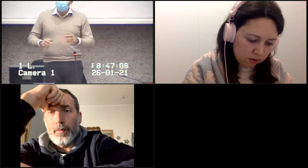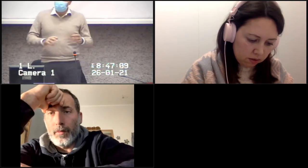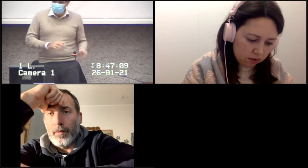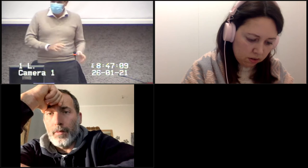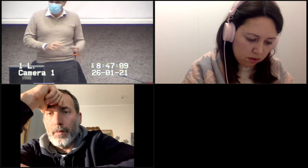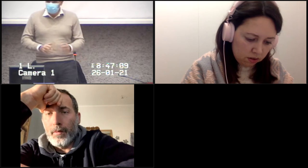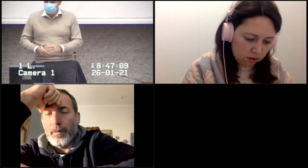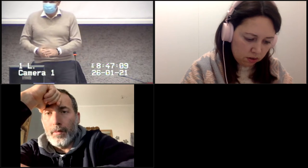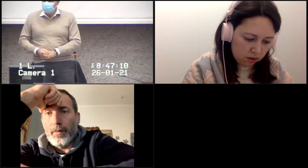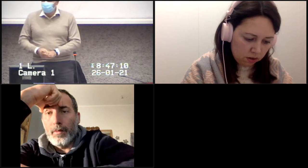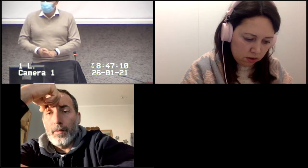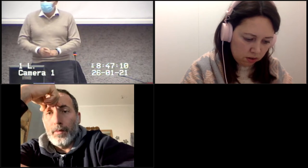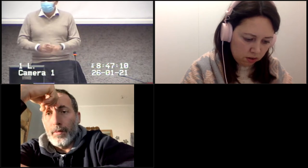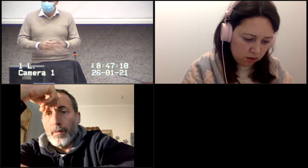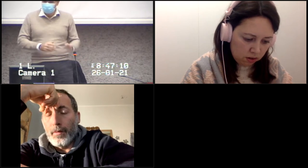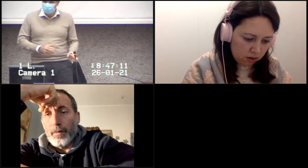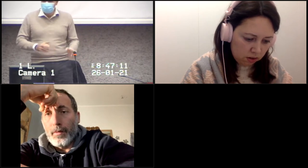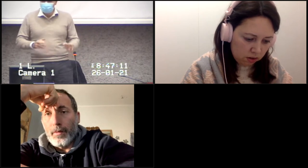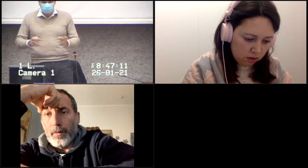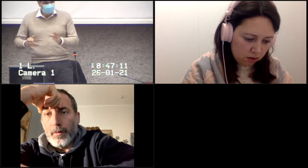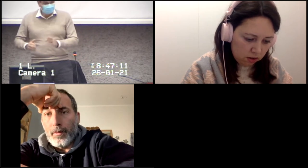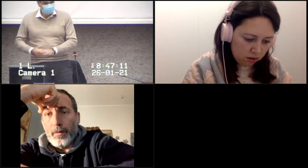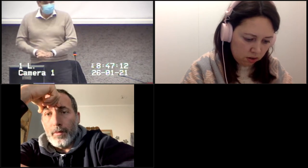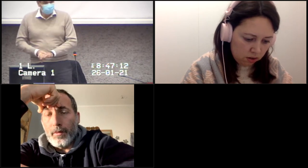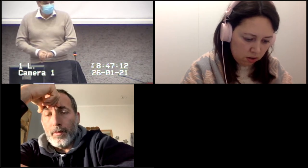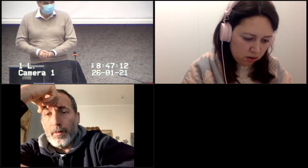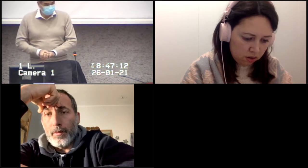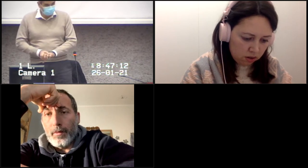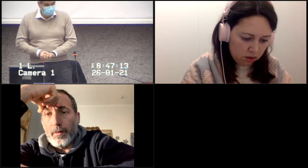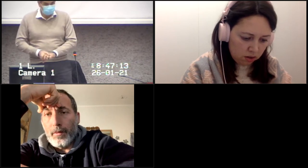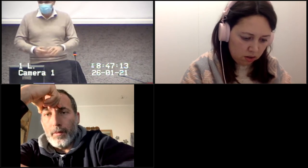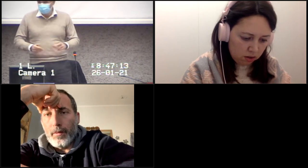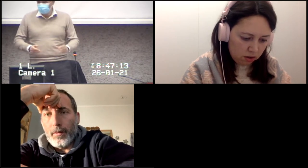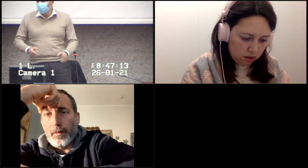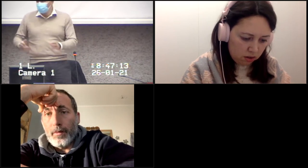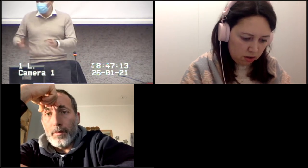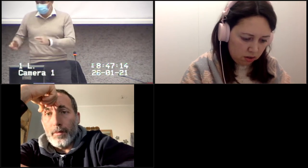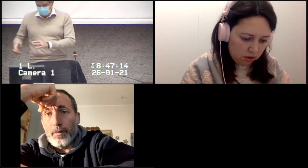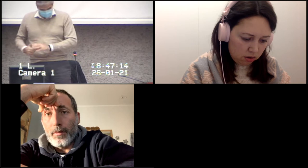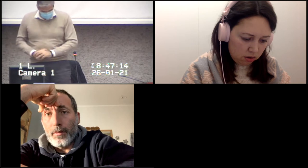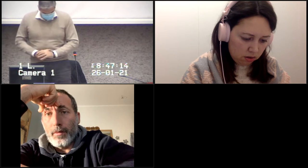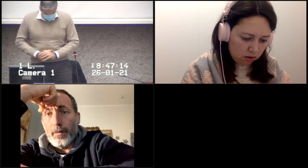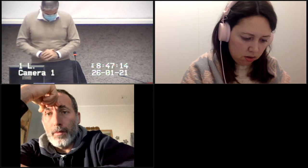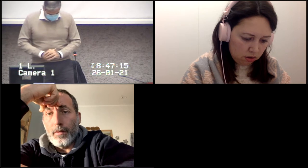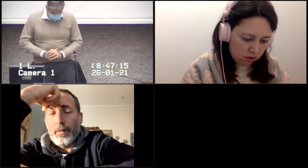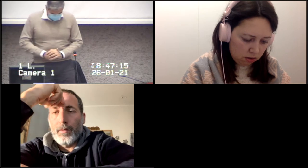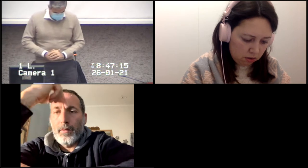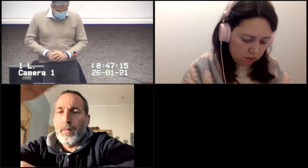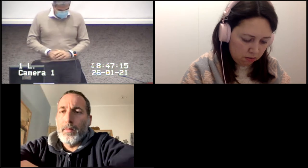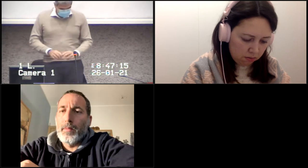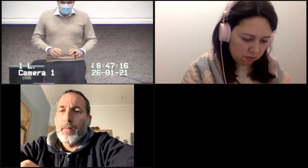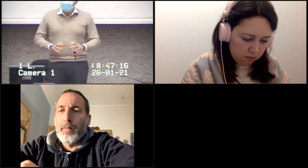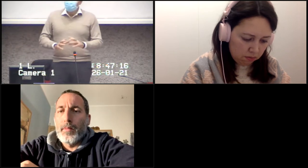una riqualificazione nell'ambito della città costruita di edifici